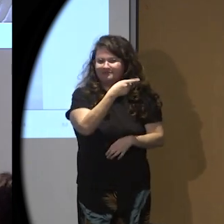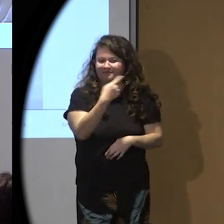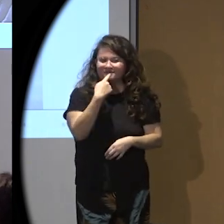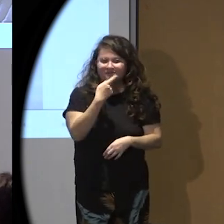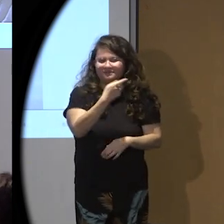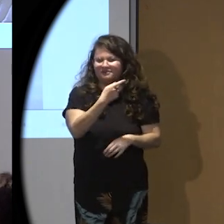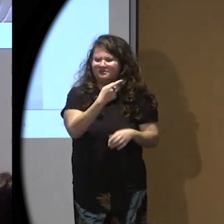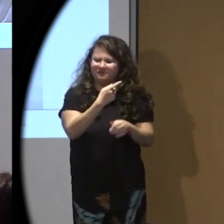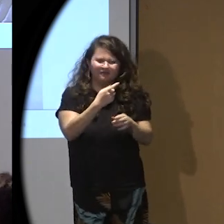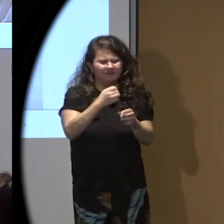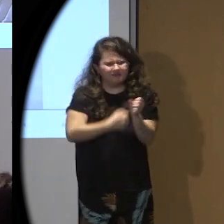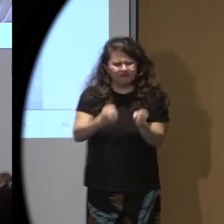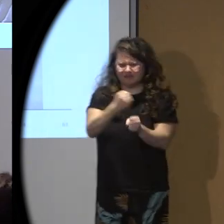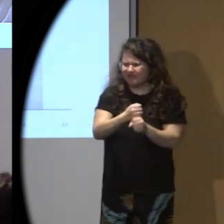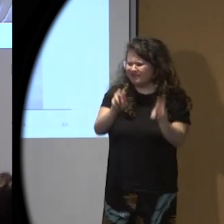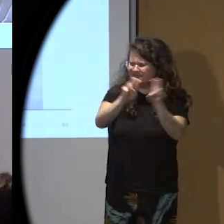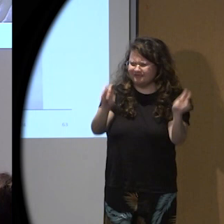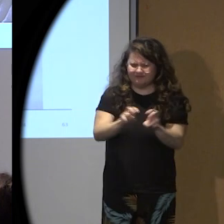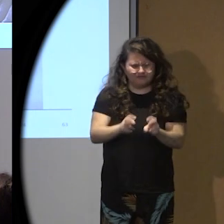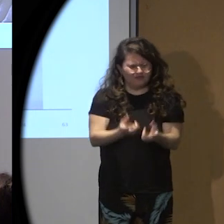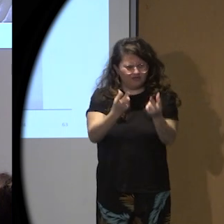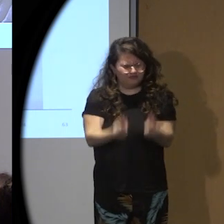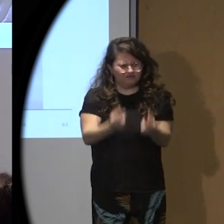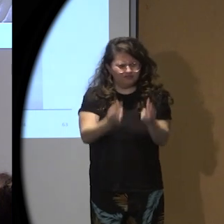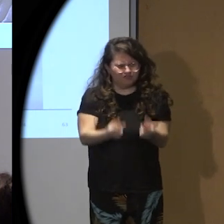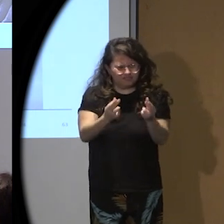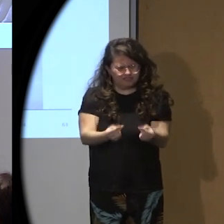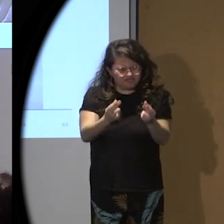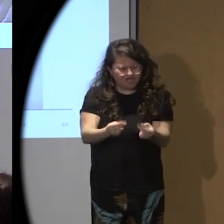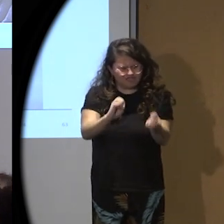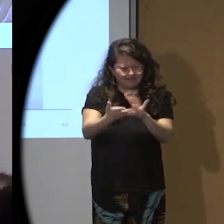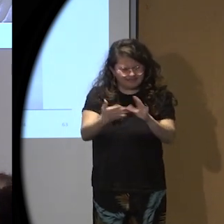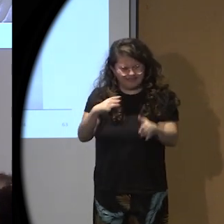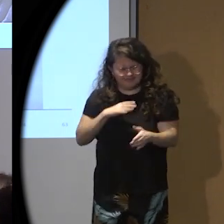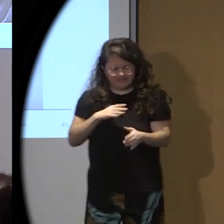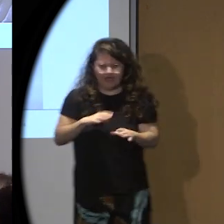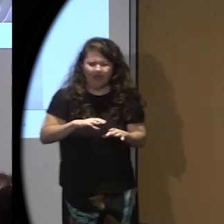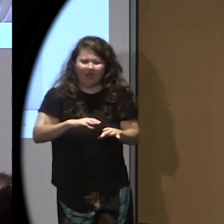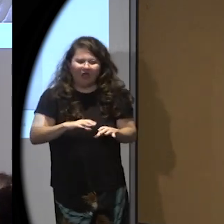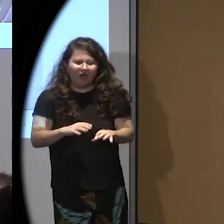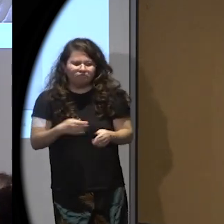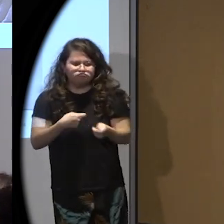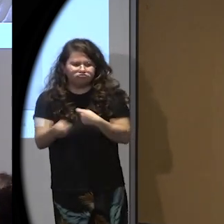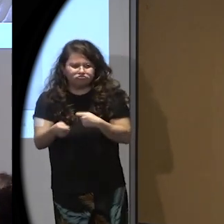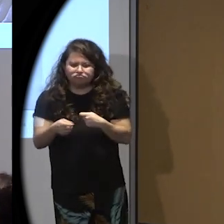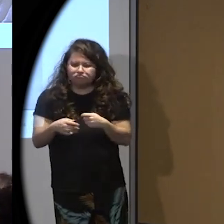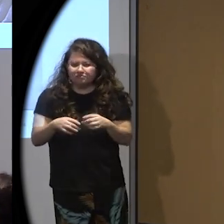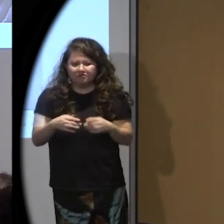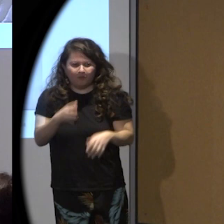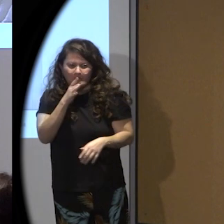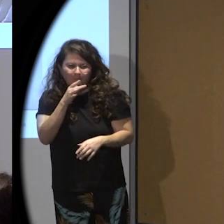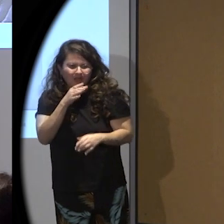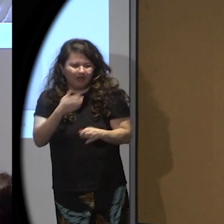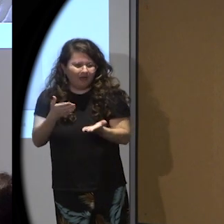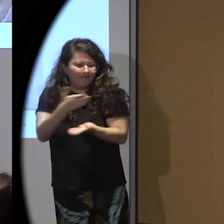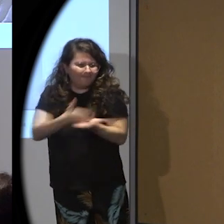peut télécharger. Et on note une inaptitude partielle en précisant que l'enfant peut